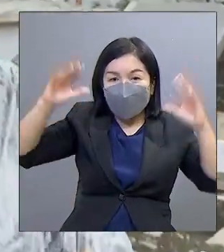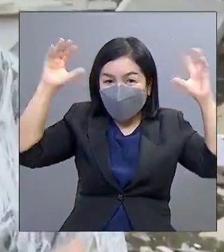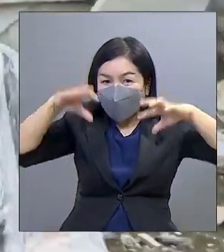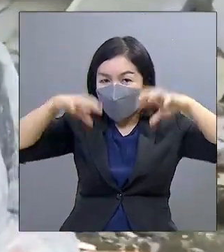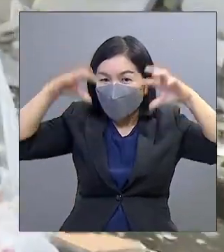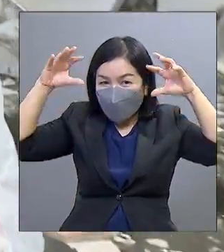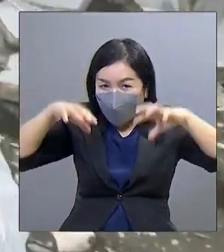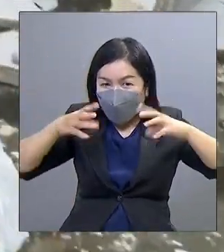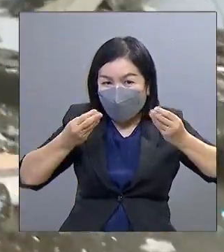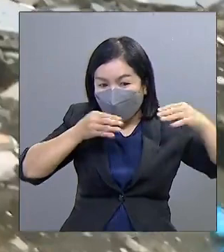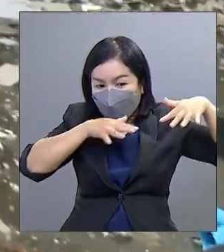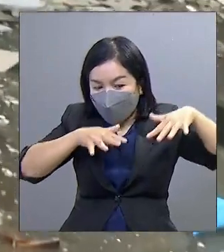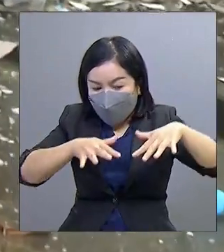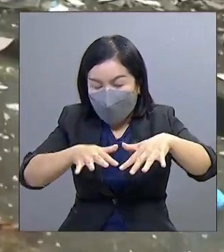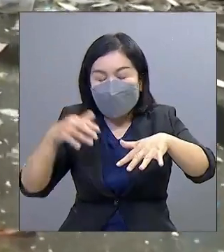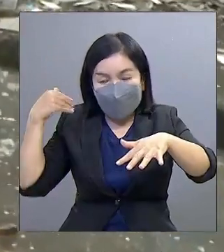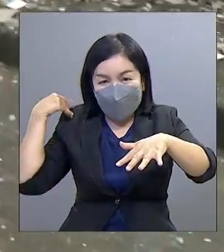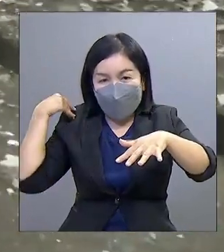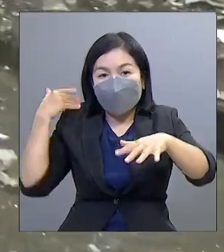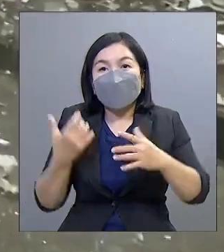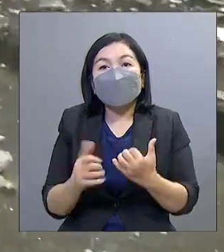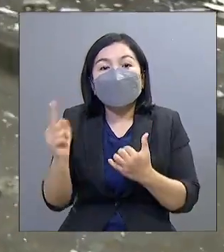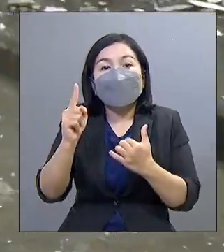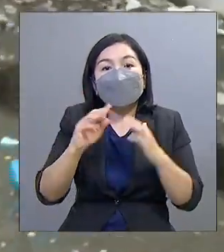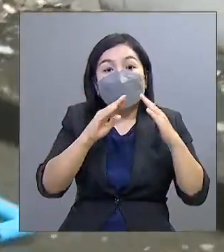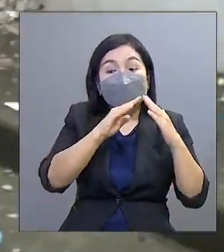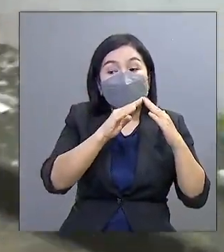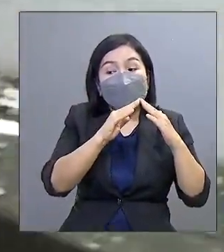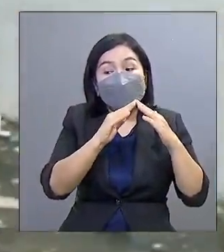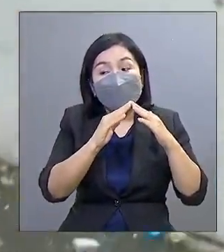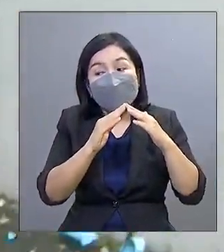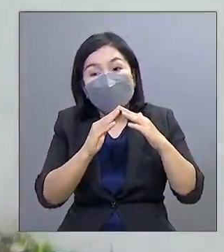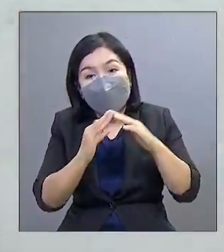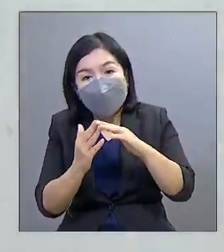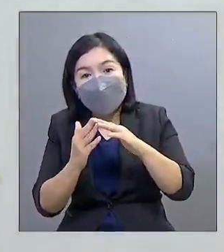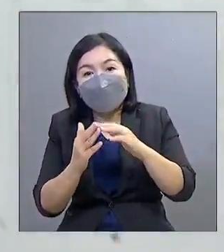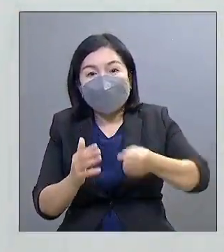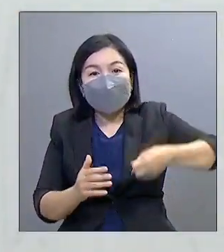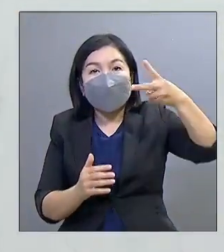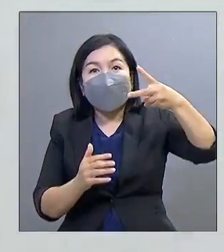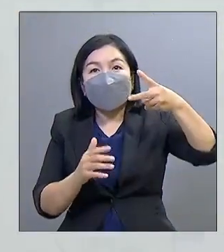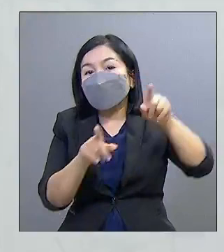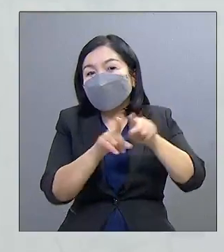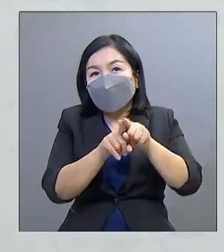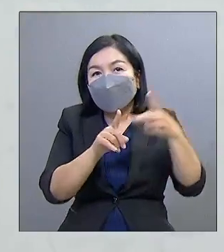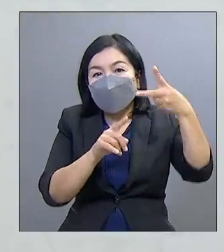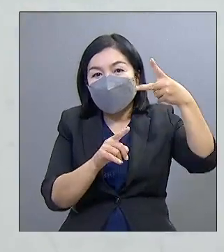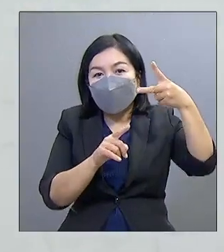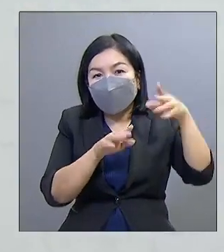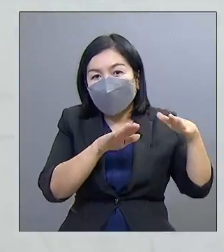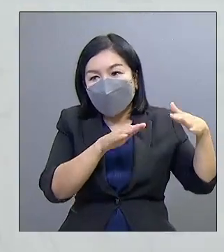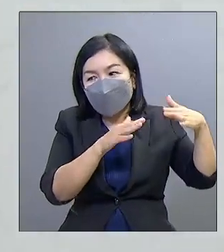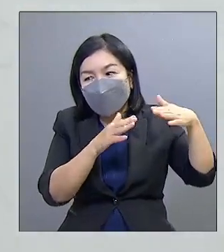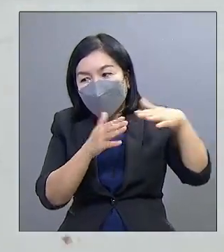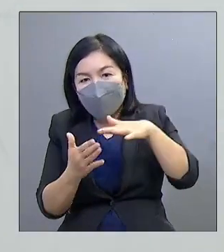าและก็มีดินสไลด์ลงมาอย่างต่อเนื่องนะคะทำให้อาคารที่ทรุดตัวอย่างที่เห็นค่ะทั้ง2ชั้นนั้นทรุดตัวลงมาแล้วและตรงนี้ก็ถือว่าเ